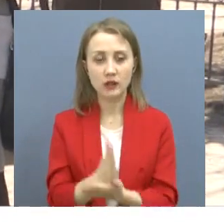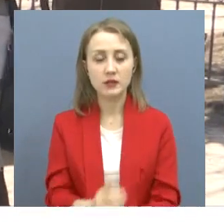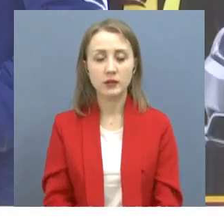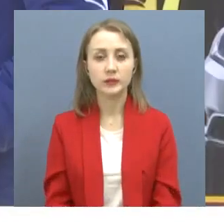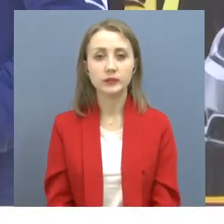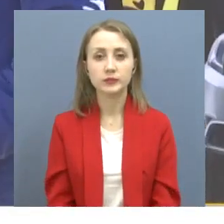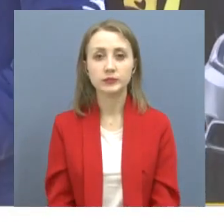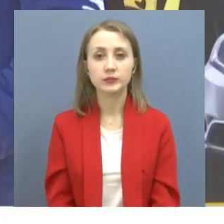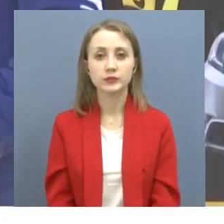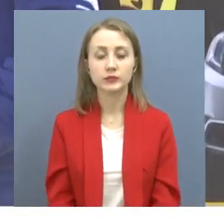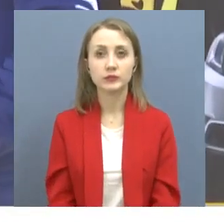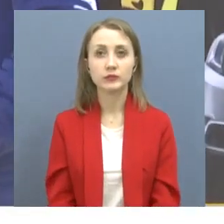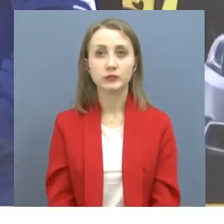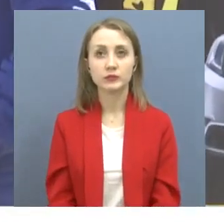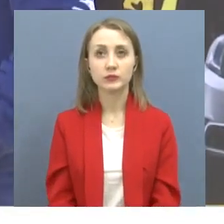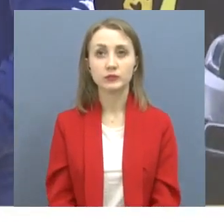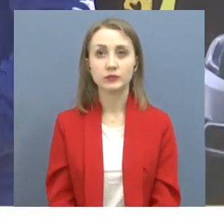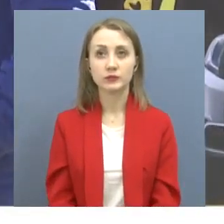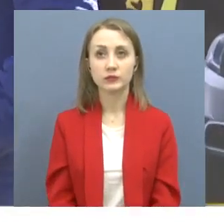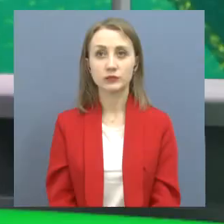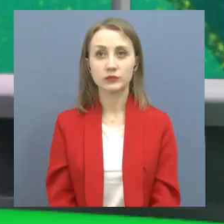Махметов, Джахангир Мукамбетов, Кокше, Ахпар.